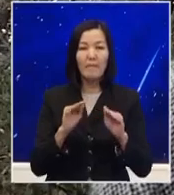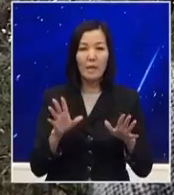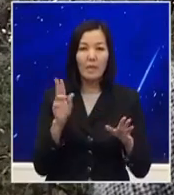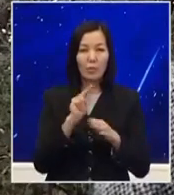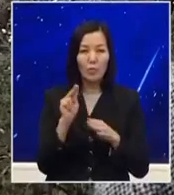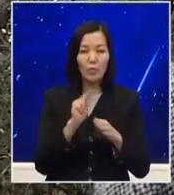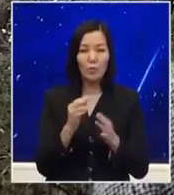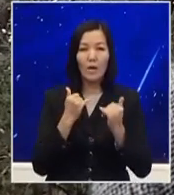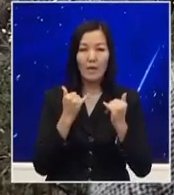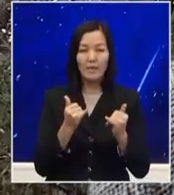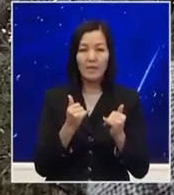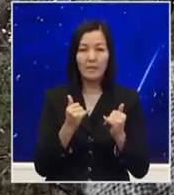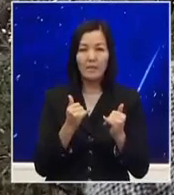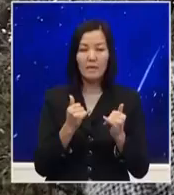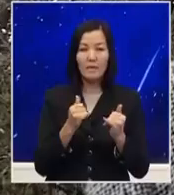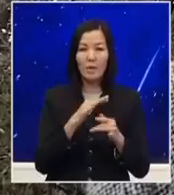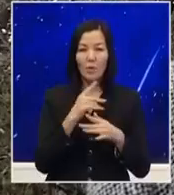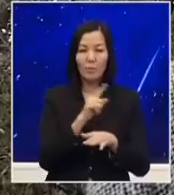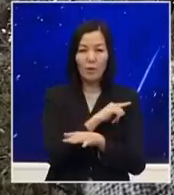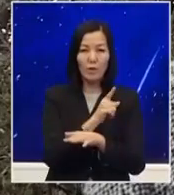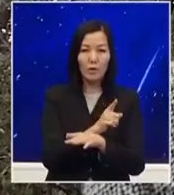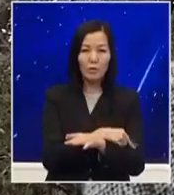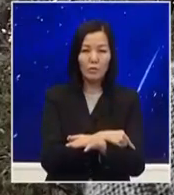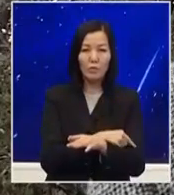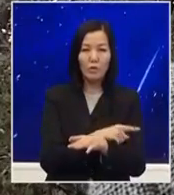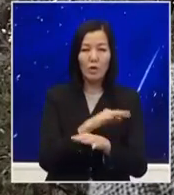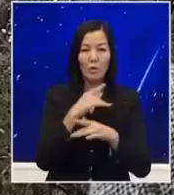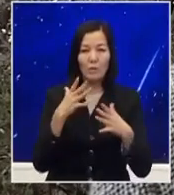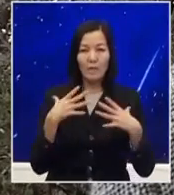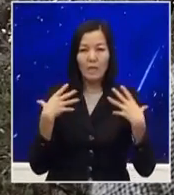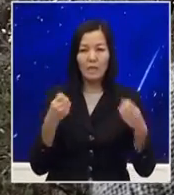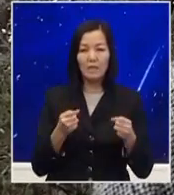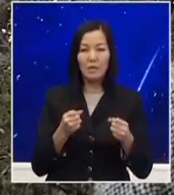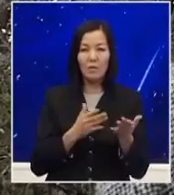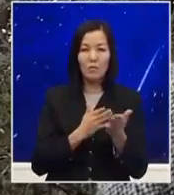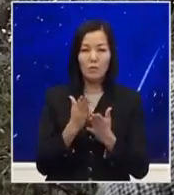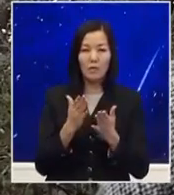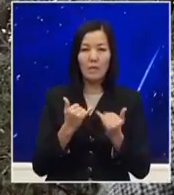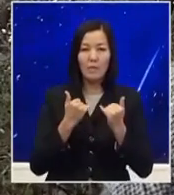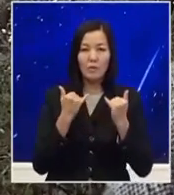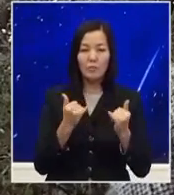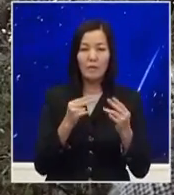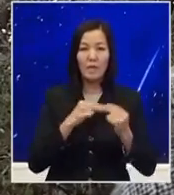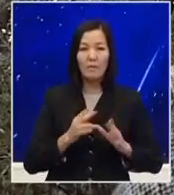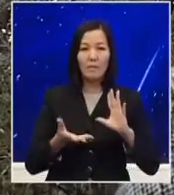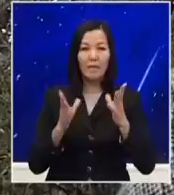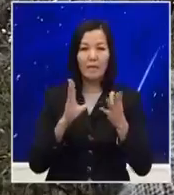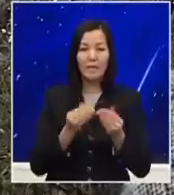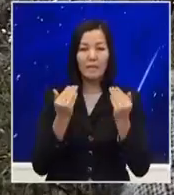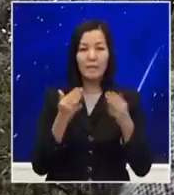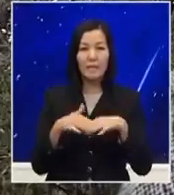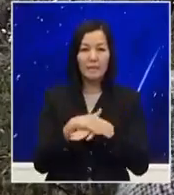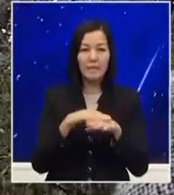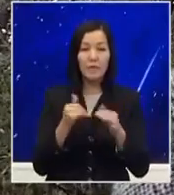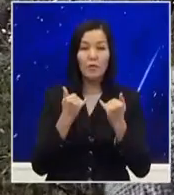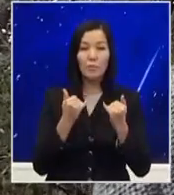оқытуға арнады. Қаншама күш, қаншама денсаулығын осы салаға жұмсады. Еңбегінің арқасында елі